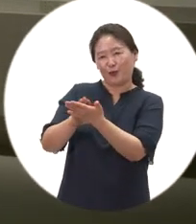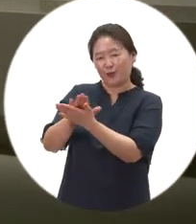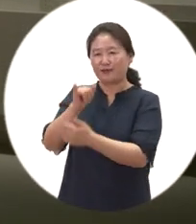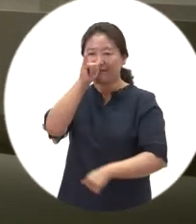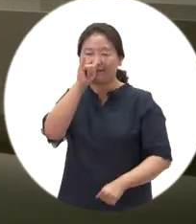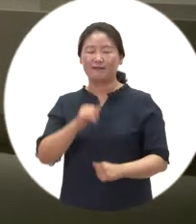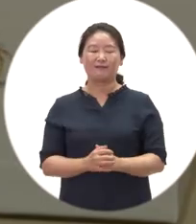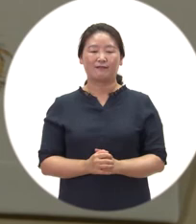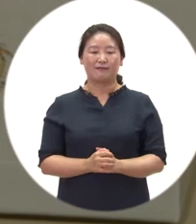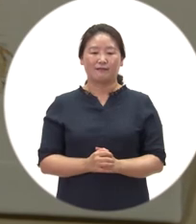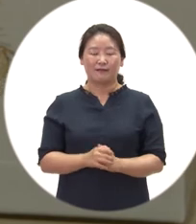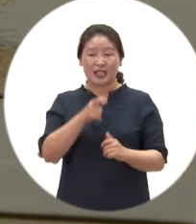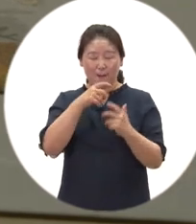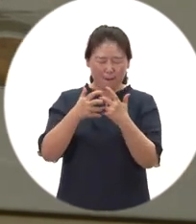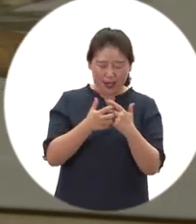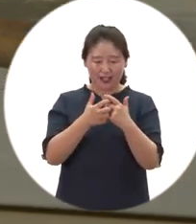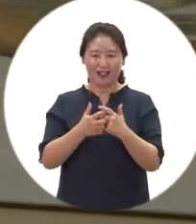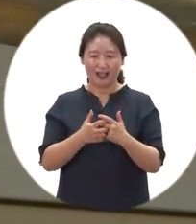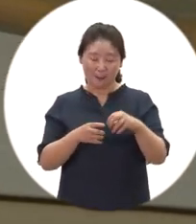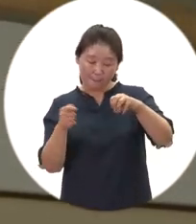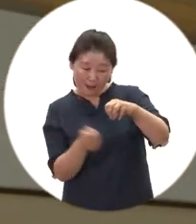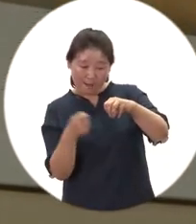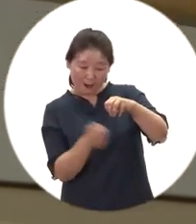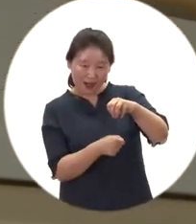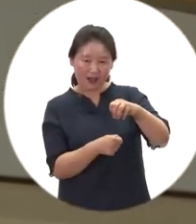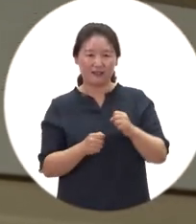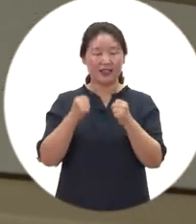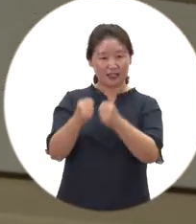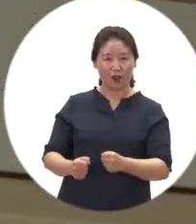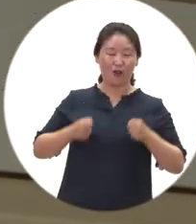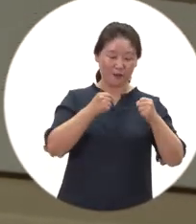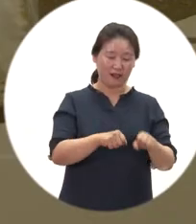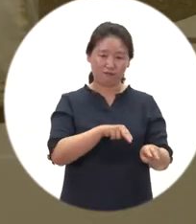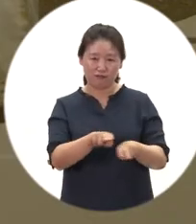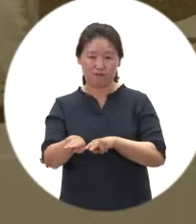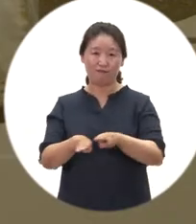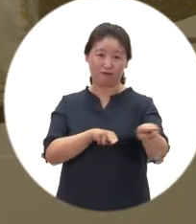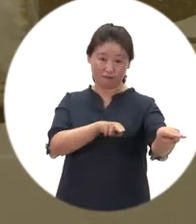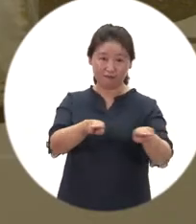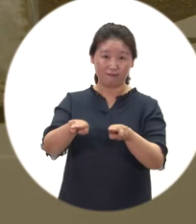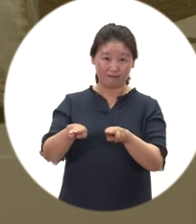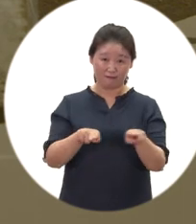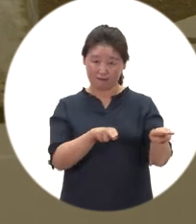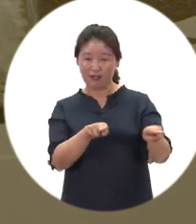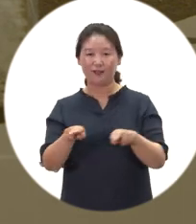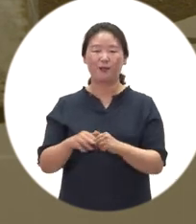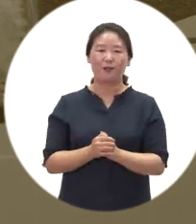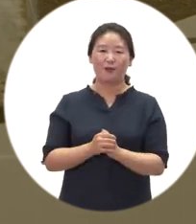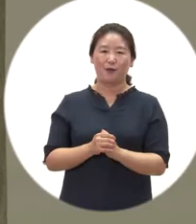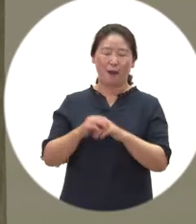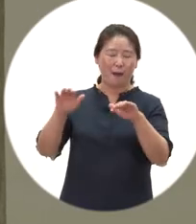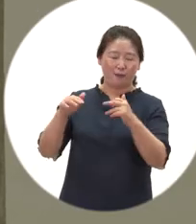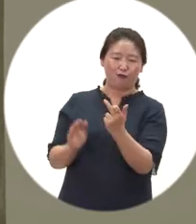즐기기도 합니다. 꽁꽁언 얼음판에서 팽이치기, 썰매와 스케이트 타기 등 다양한 놀이를 하고 바람이